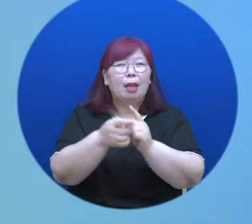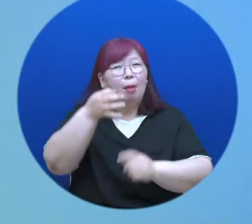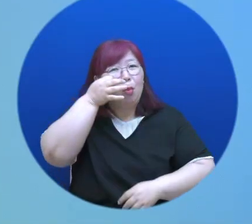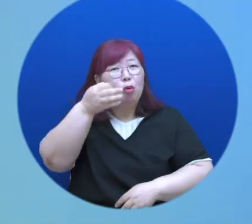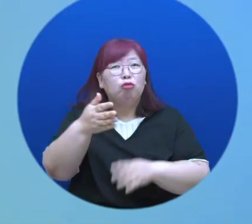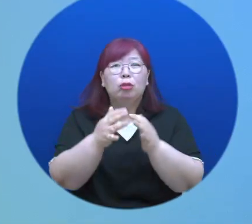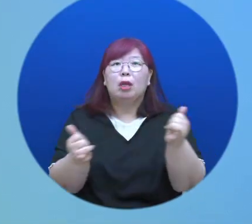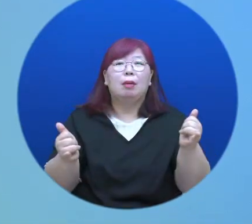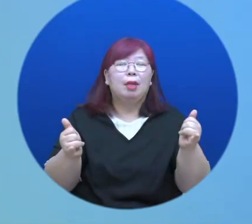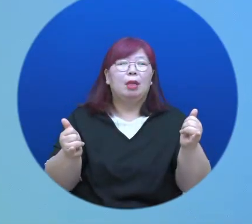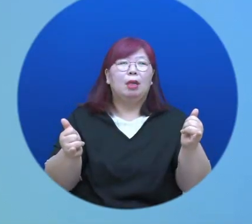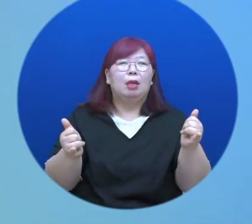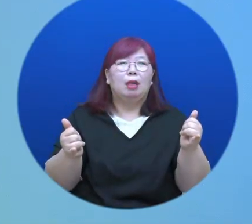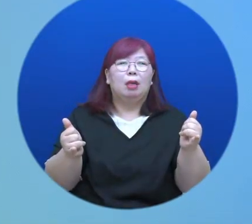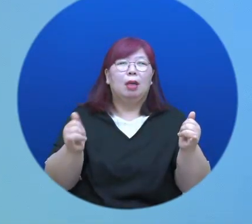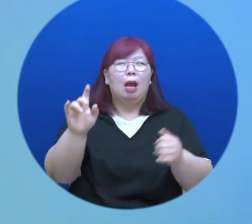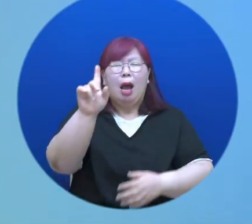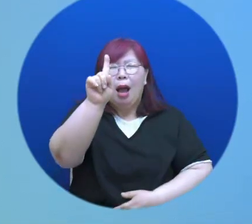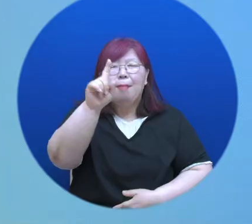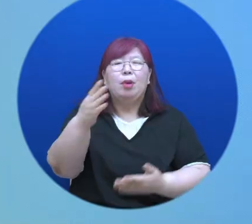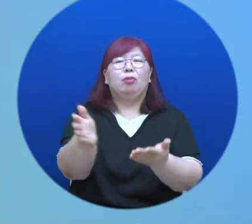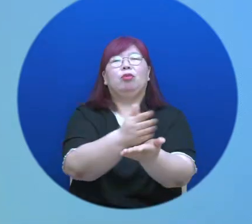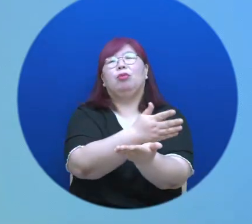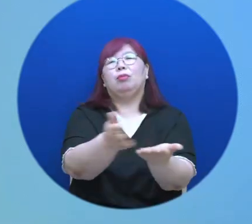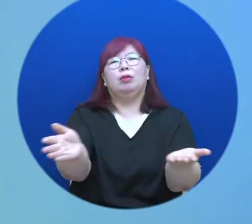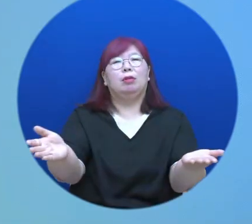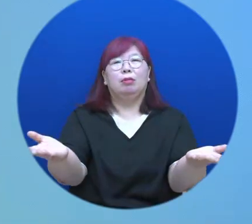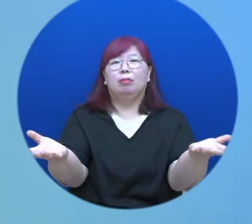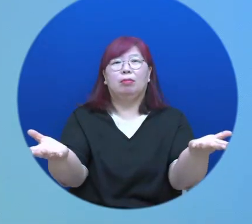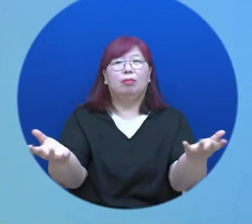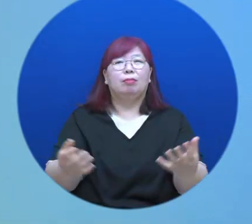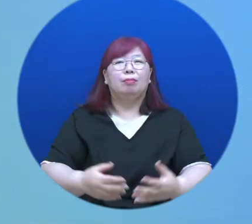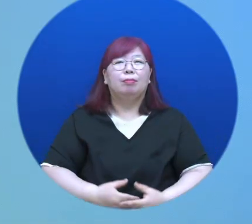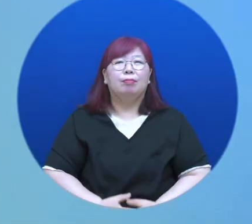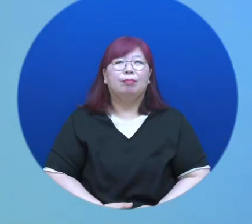사람이 한 명이 없는 거예요. 한 사람이.